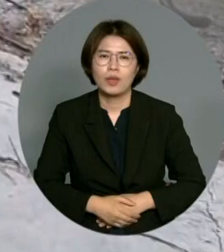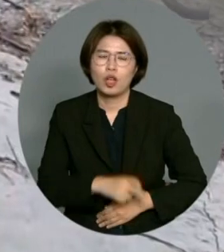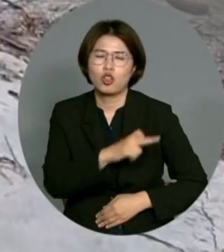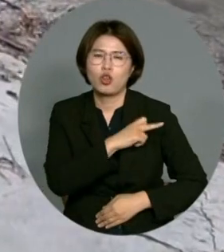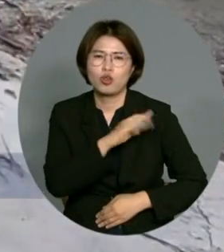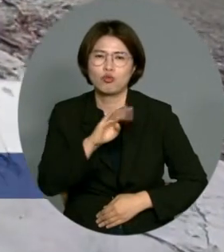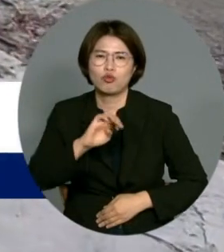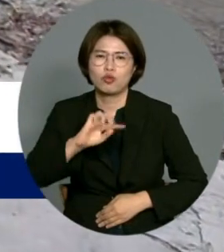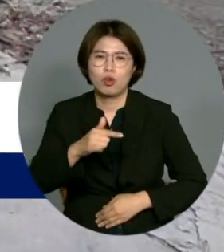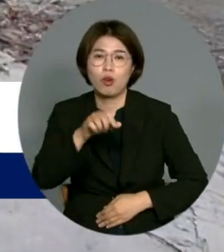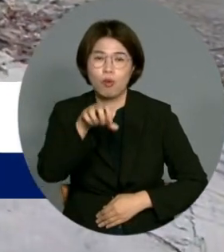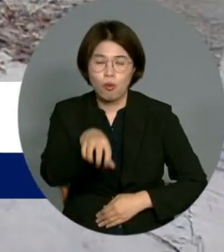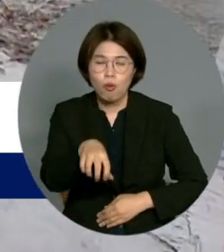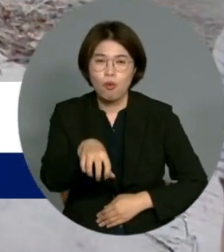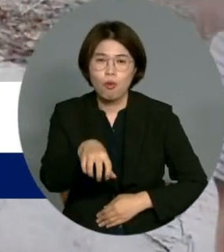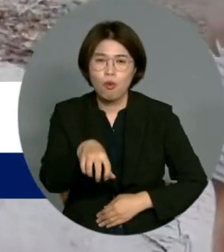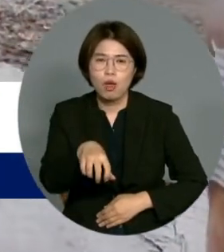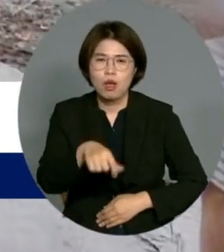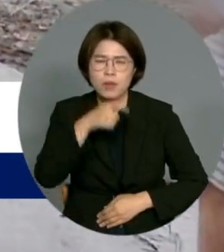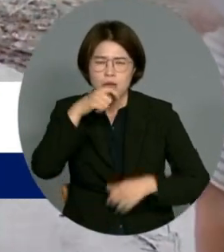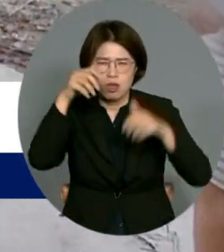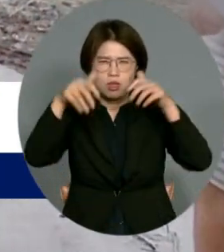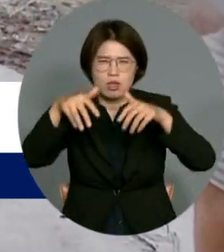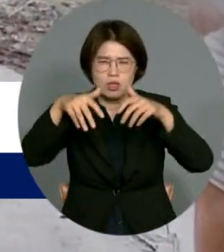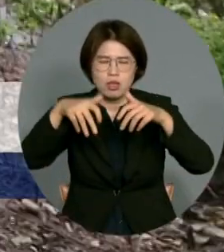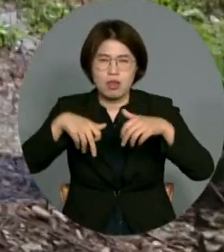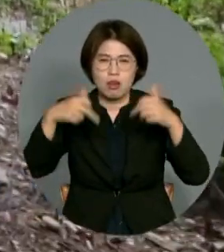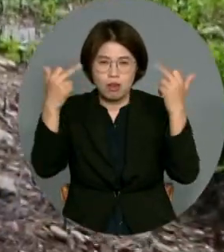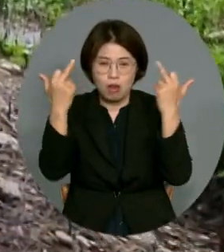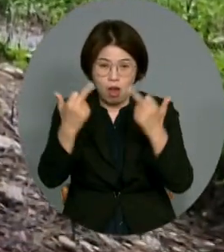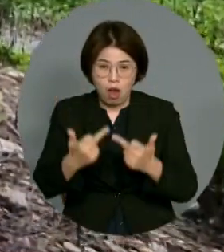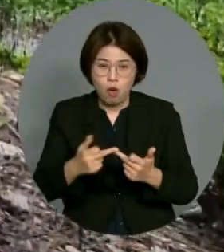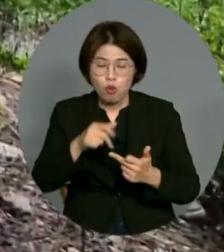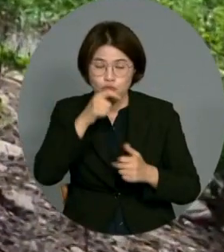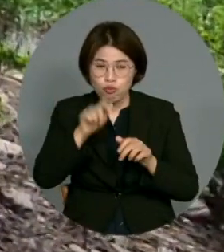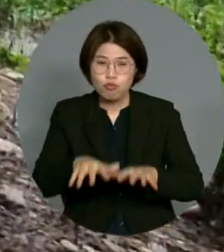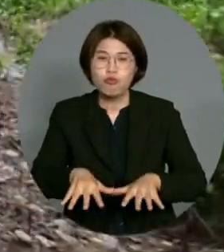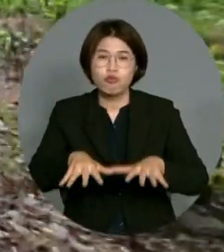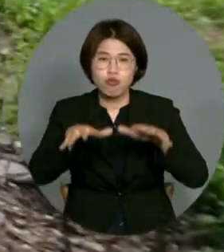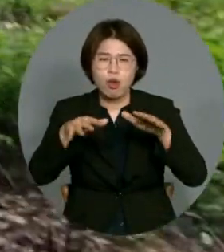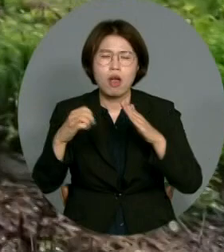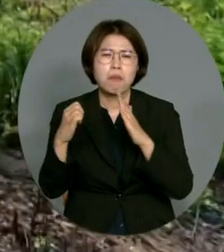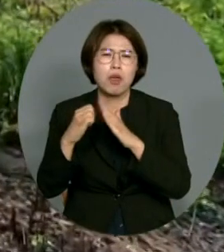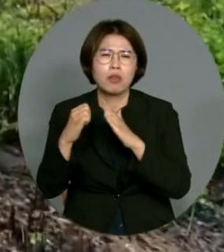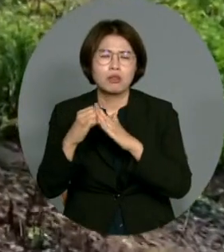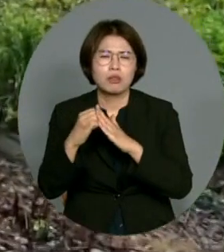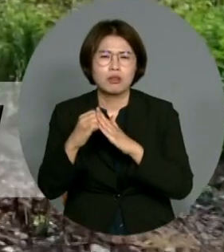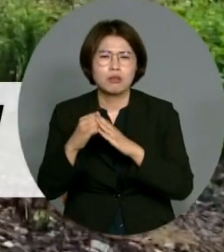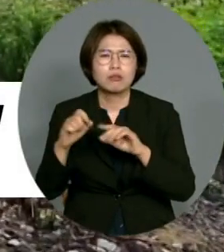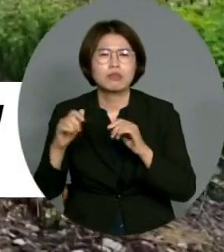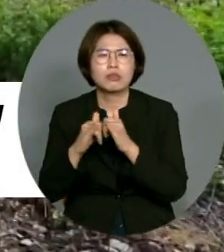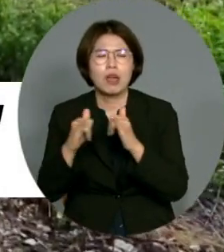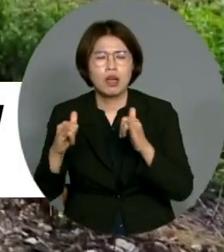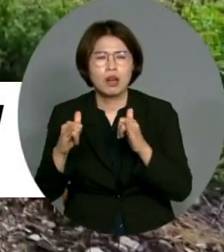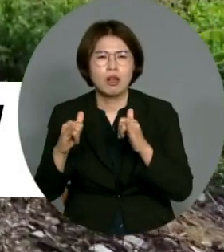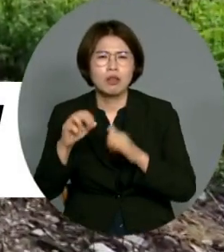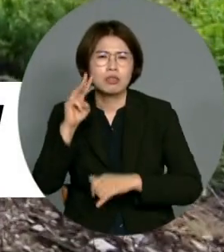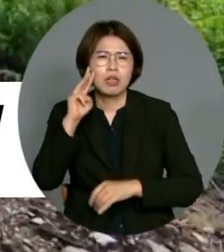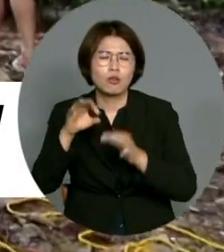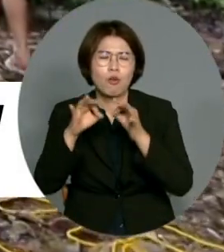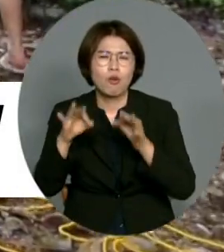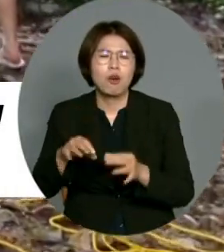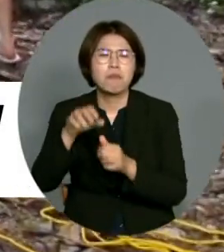영주시 부성면 남대리. 집중호우로 계곡물이 갑자기 불어나면서 인근 펜션 투숙객 10명이 사흘간